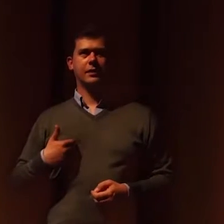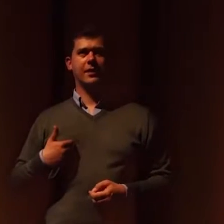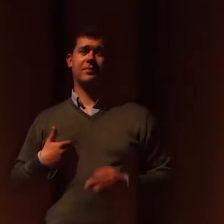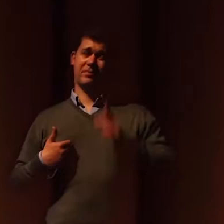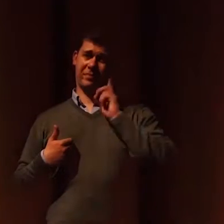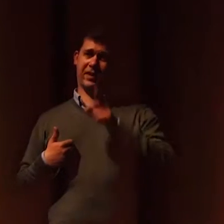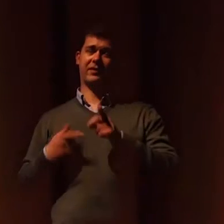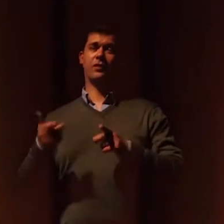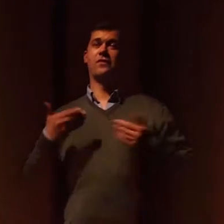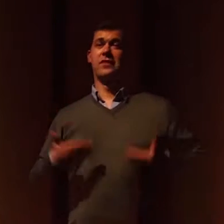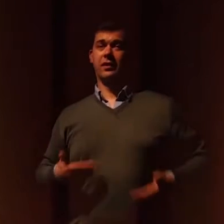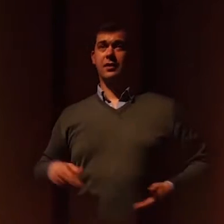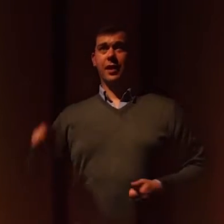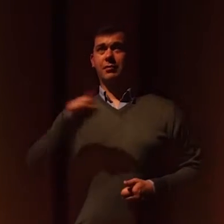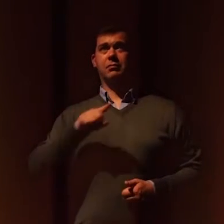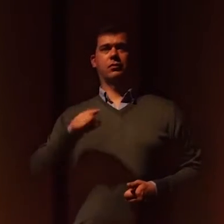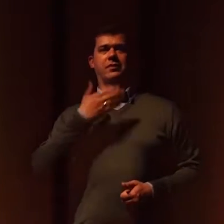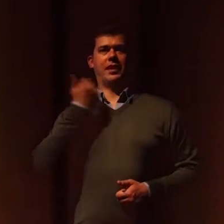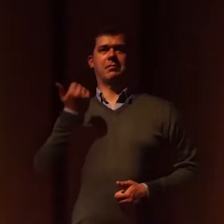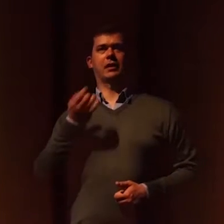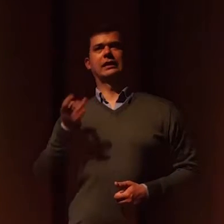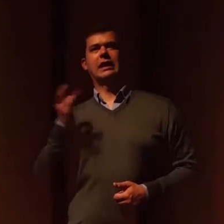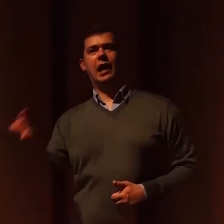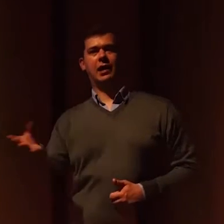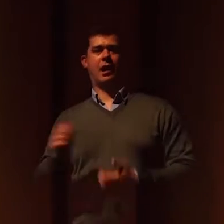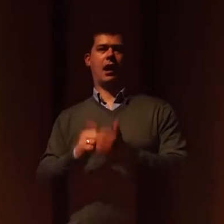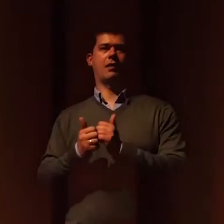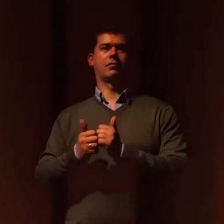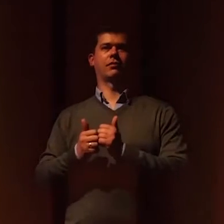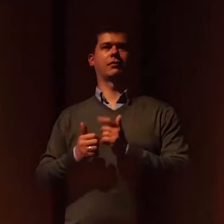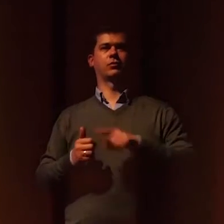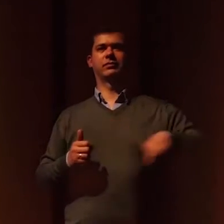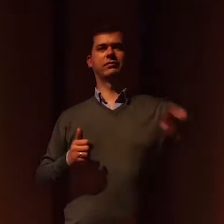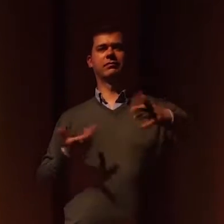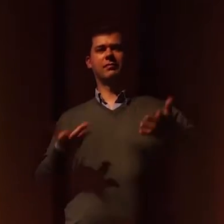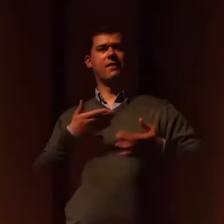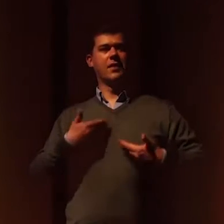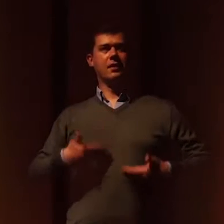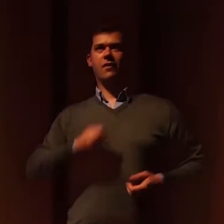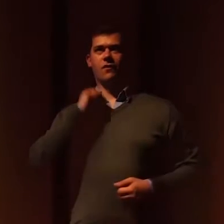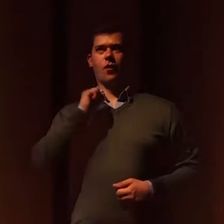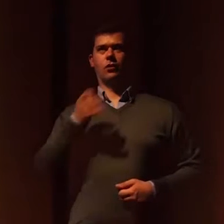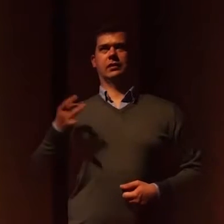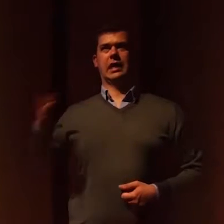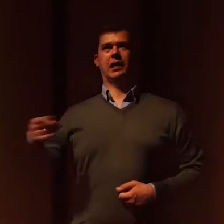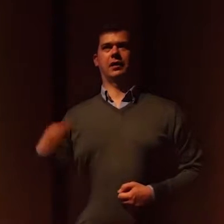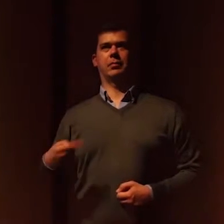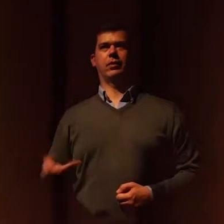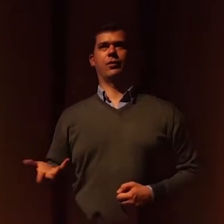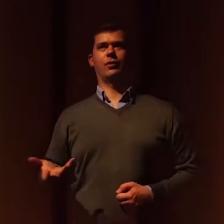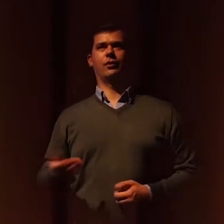wiam żadne Skargi od strony Przynajmniej ja się nie spotkałam w instytucjach ze skargami